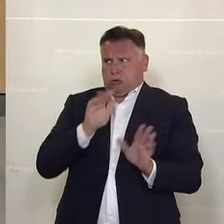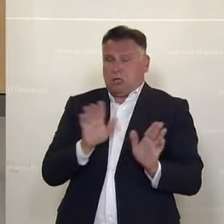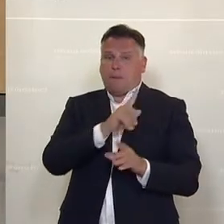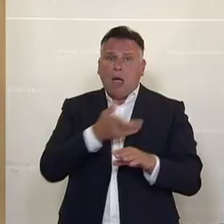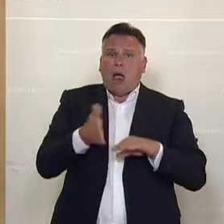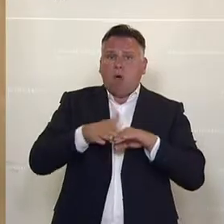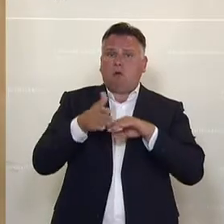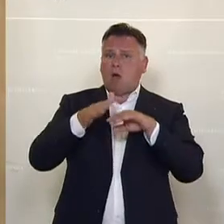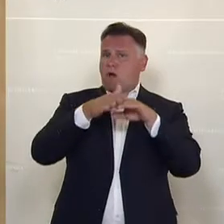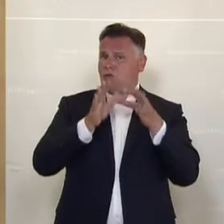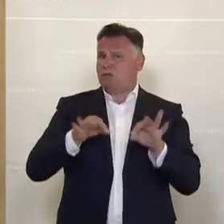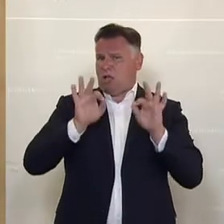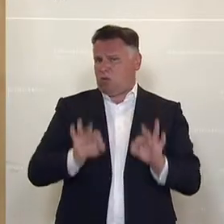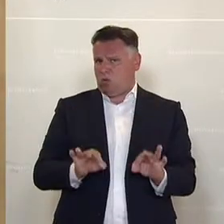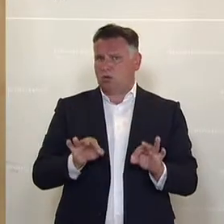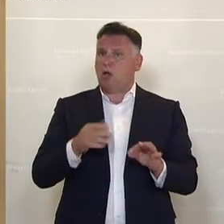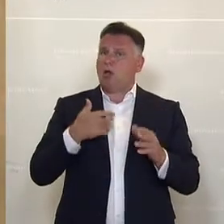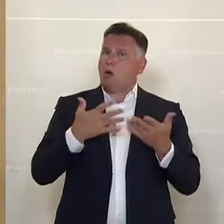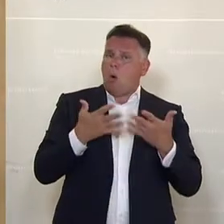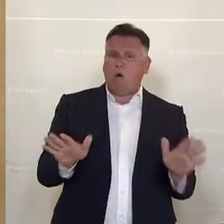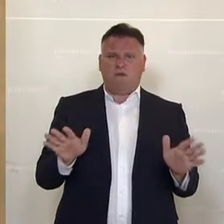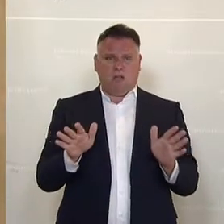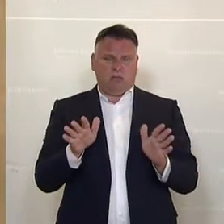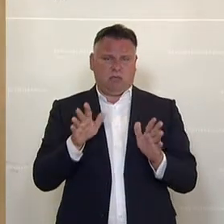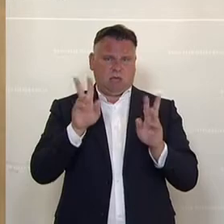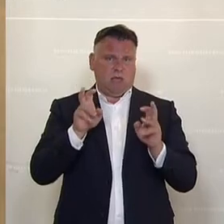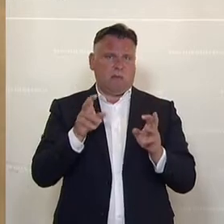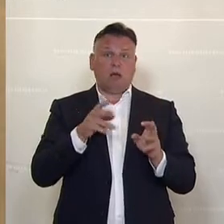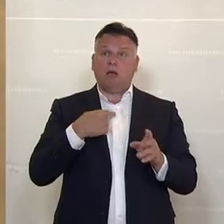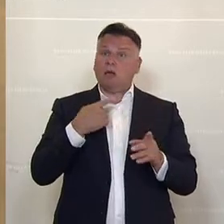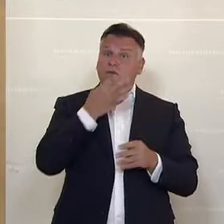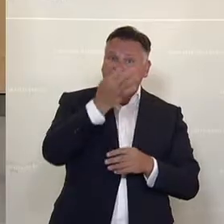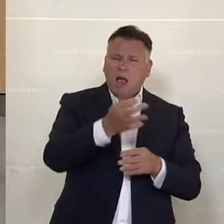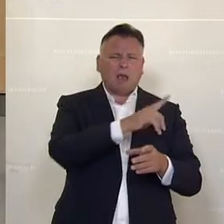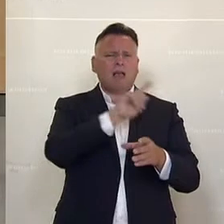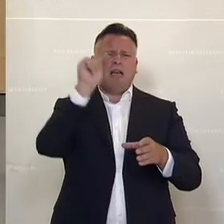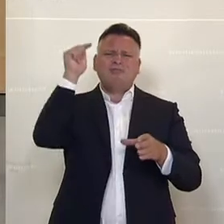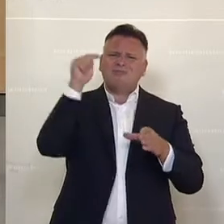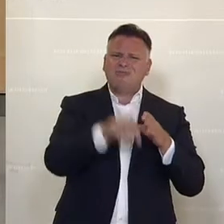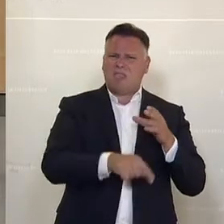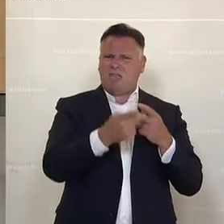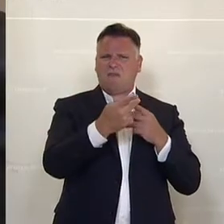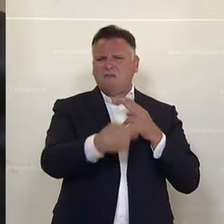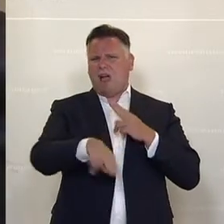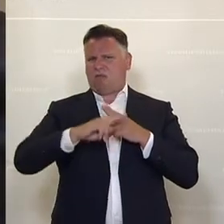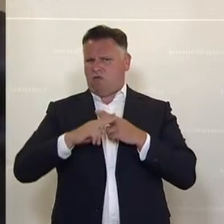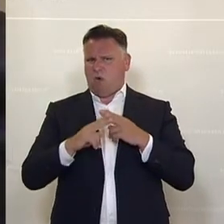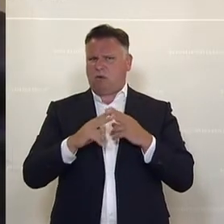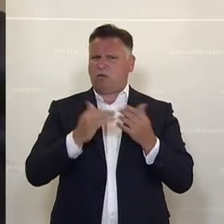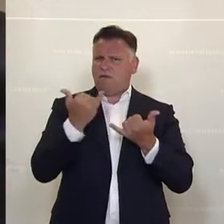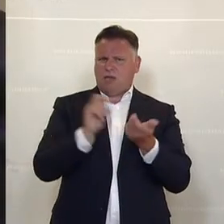immer offen für unsere Anliegen und haben uns mehrfach bis ins kleinste Detail alle Reformschritte